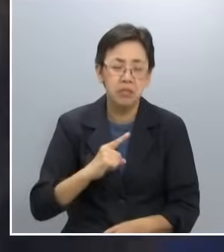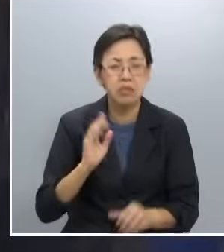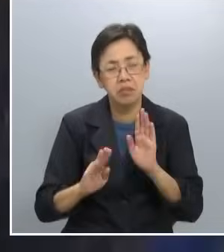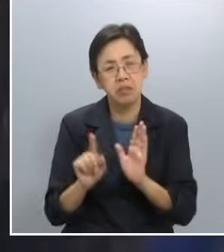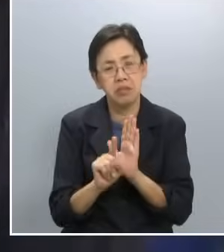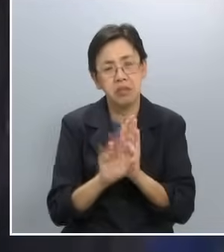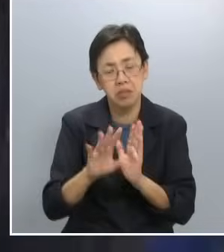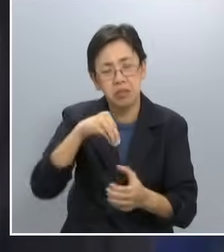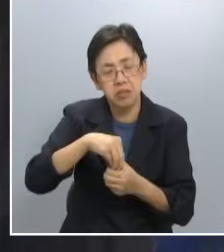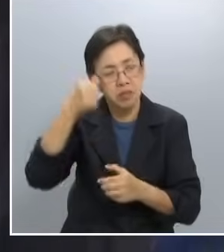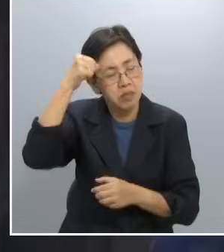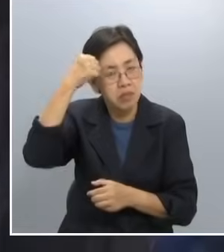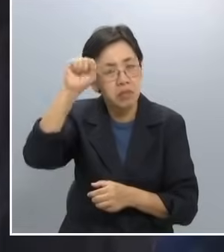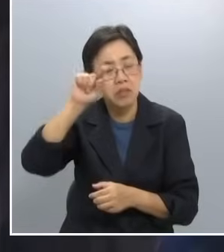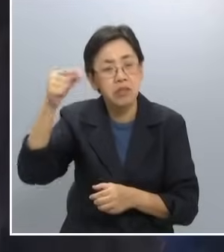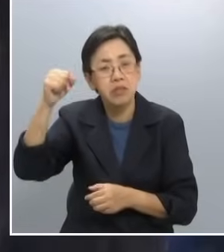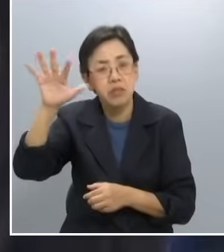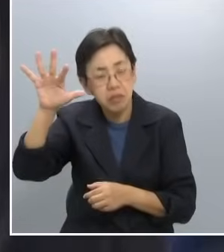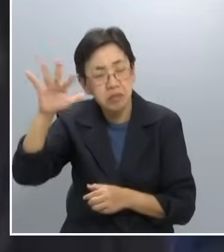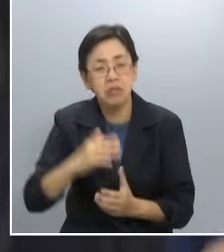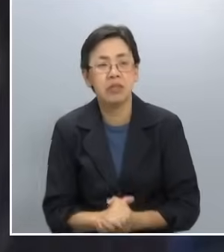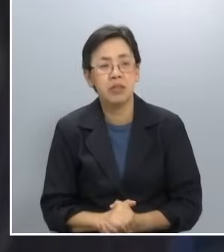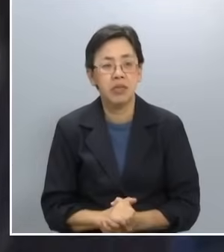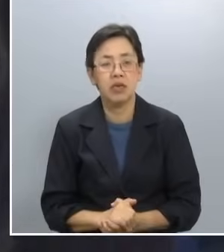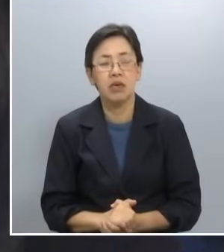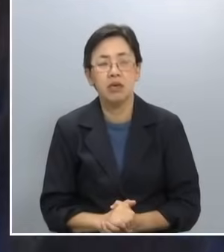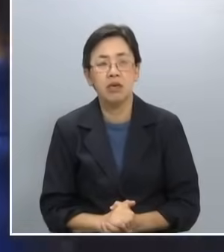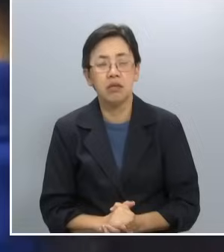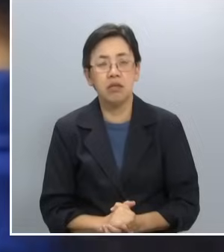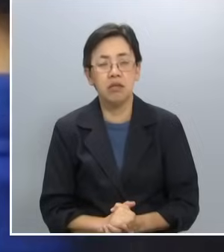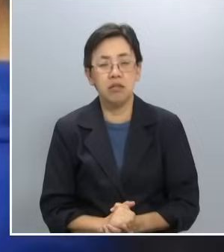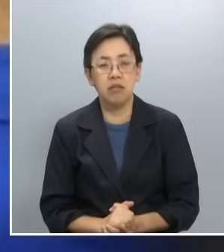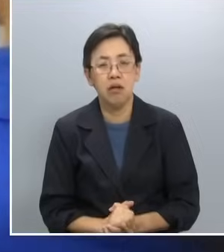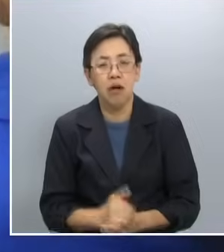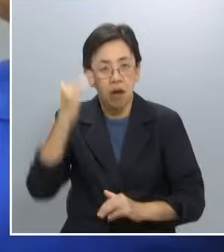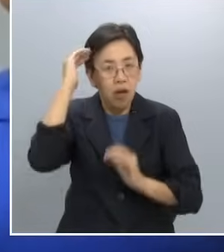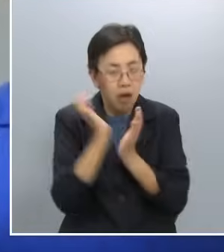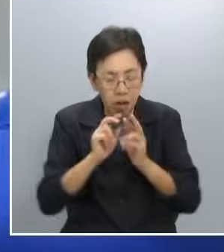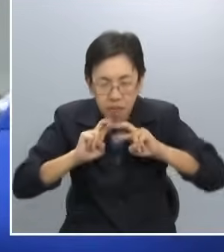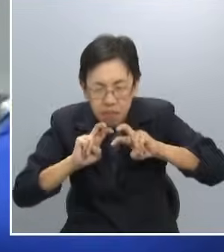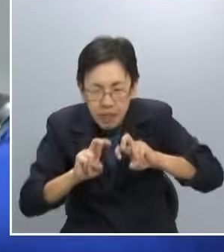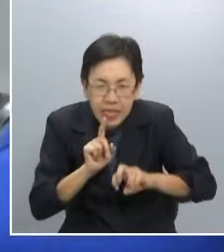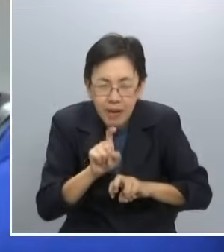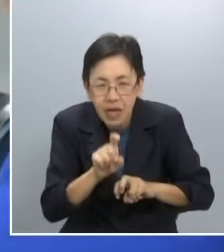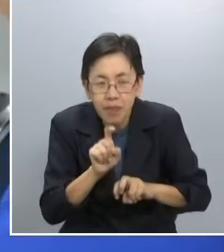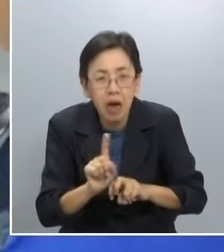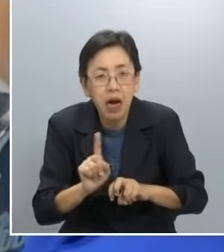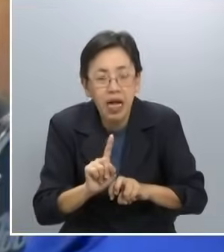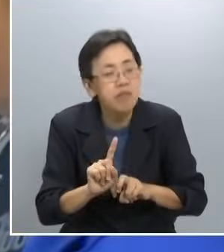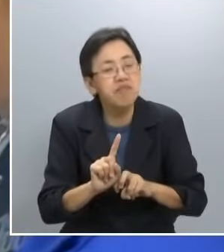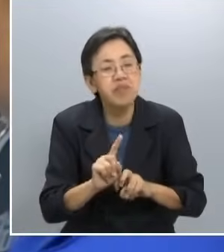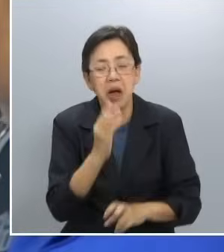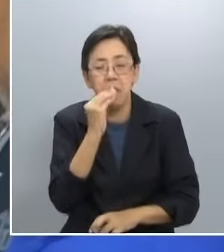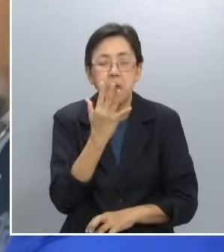อยู่ประมาณ 10-15วันแล้วเวลาเจ้าหน้าที่เพยายามจะสาวไปถึงตัวการใหญ่เบื้องหลังมักจะไม่ให้ความร่วม